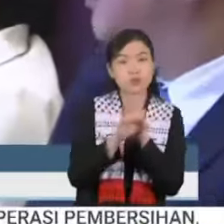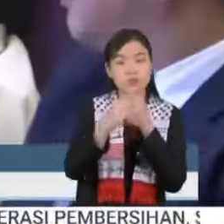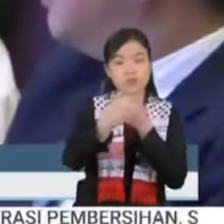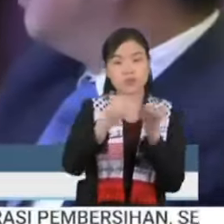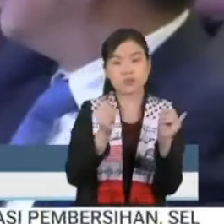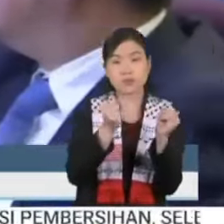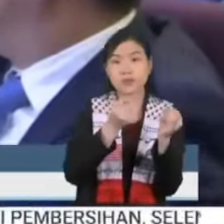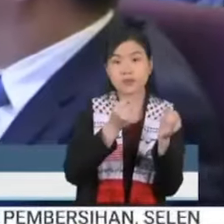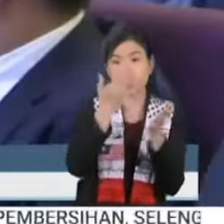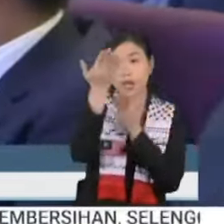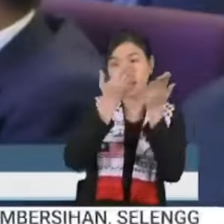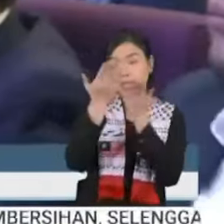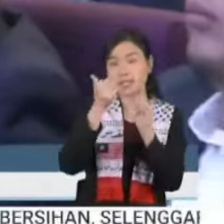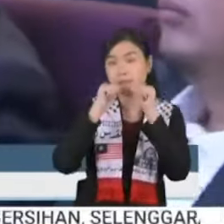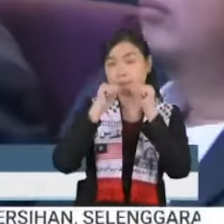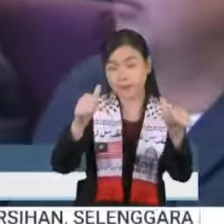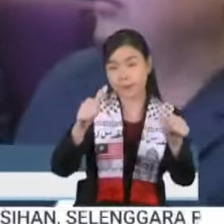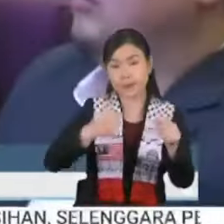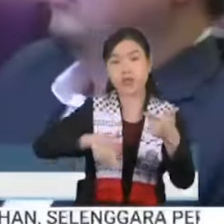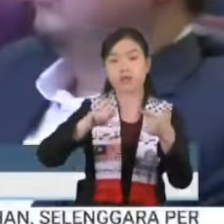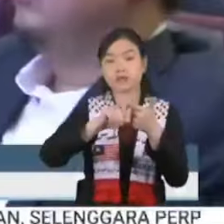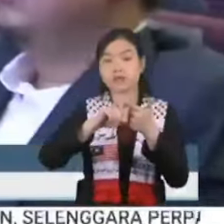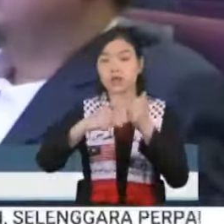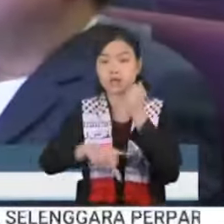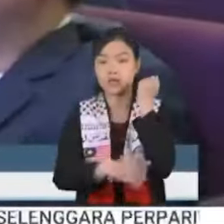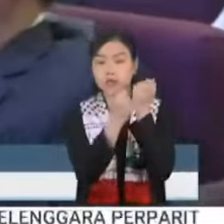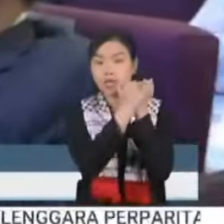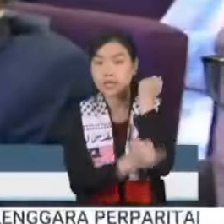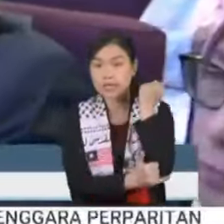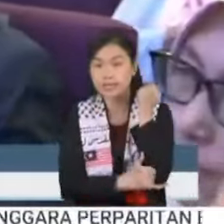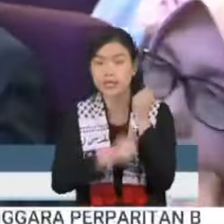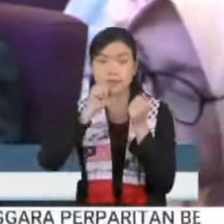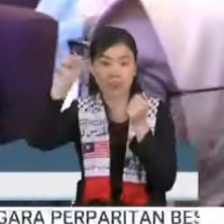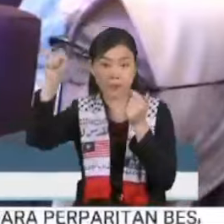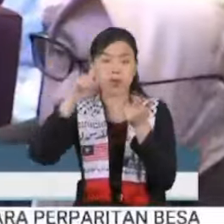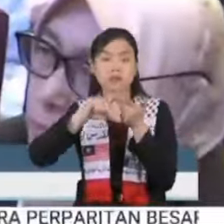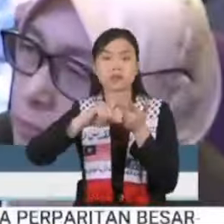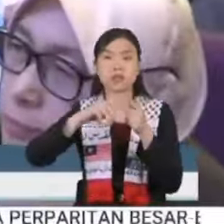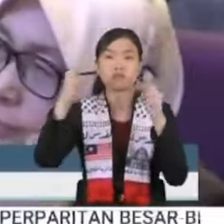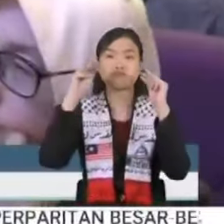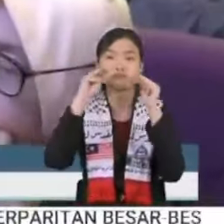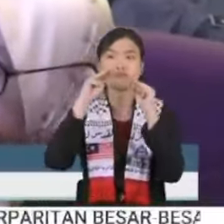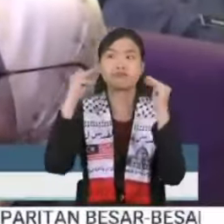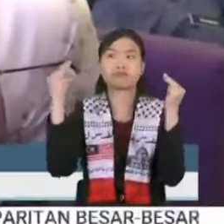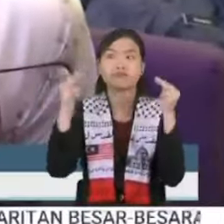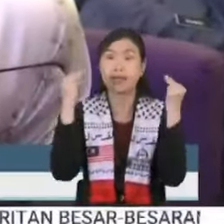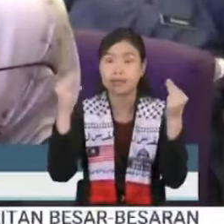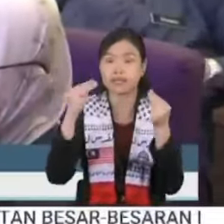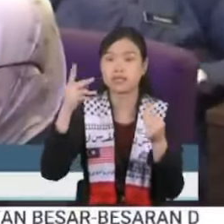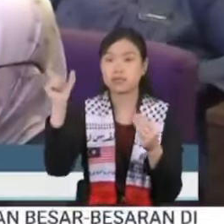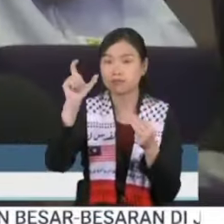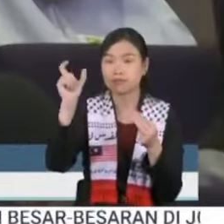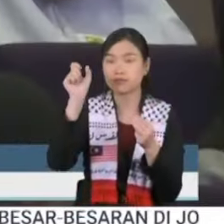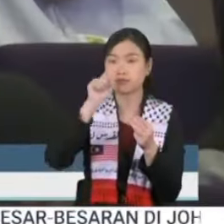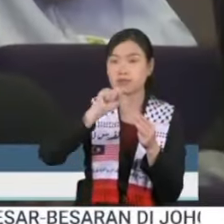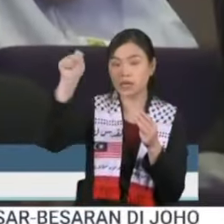Perkhidmatan Awam Negeri, Kumpulan Yayasan Sabah dan Majlis Ugama Islam Sabah, Pejabat Timbalan Setiausaha Kerajaan